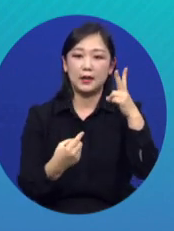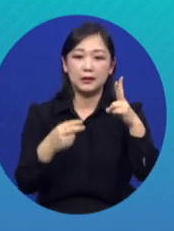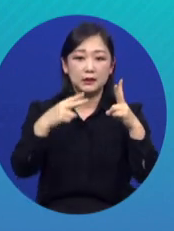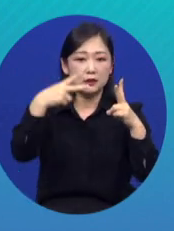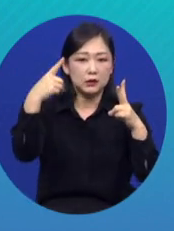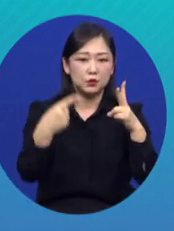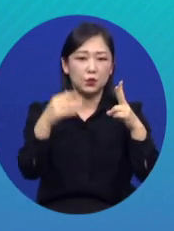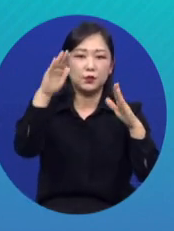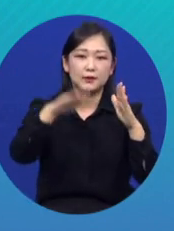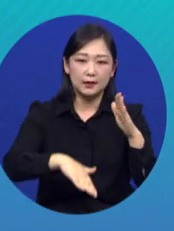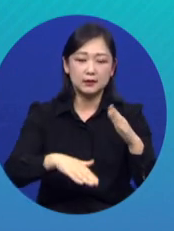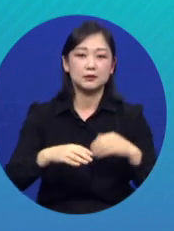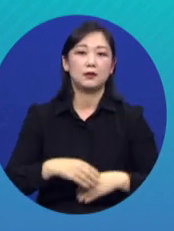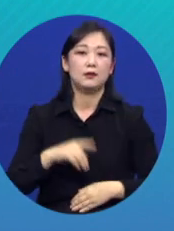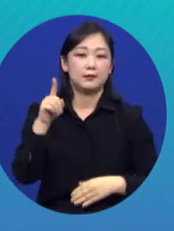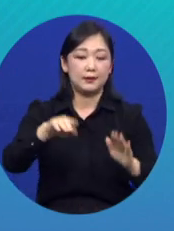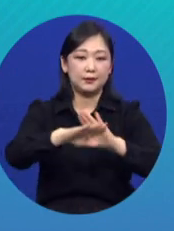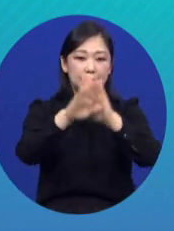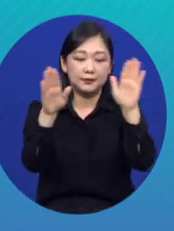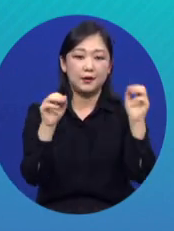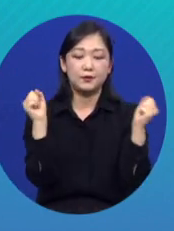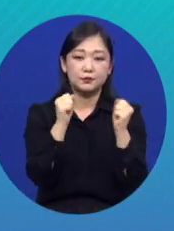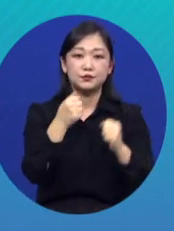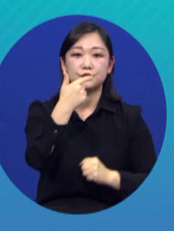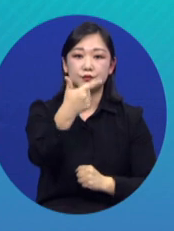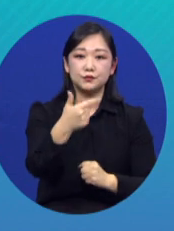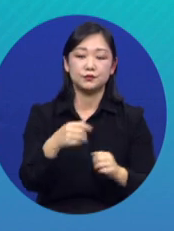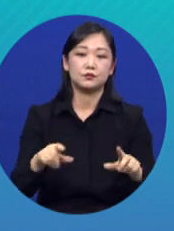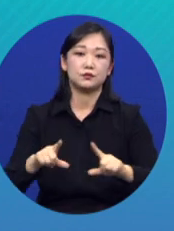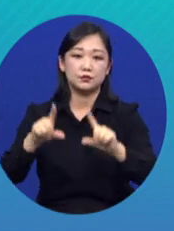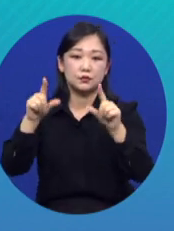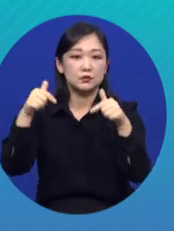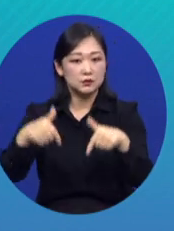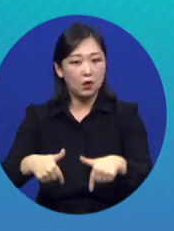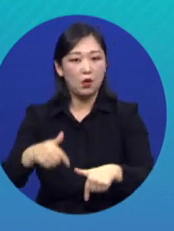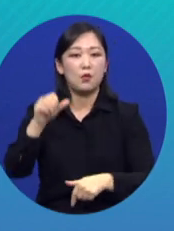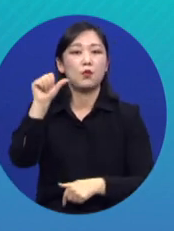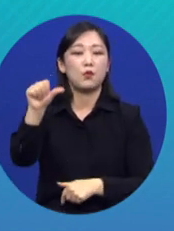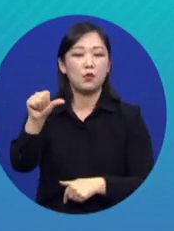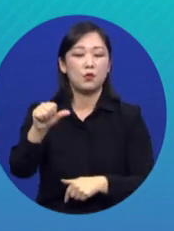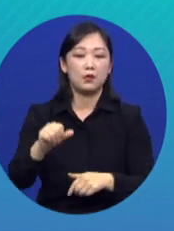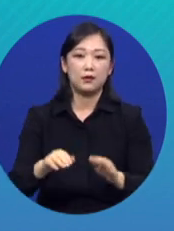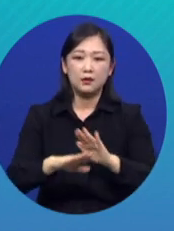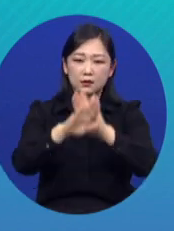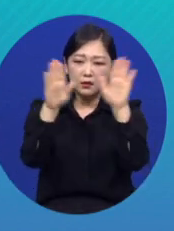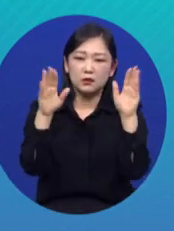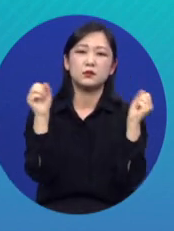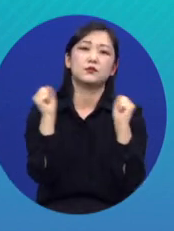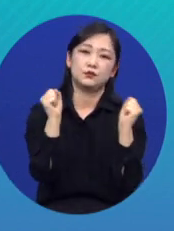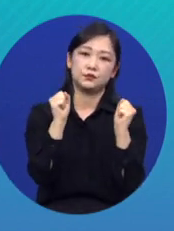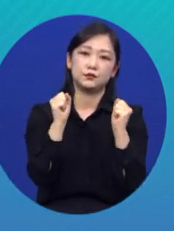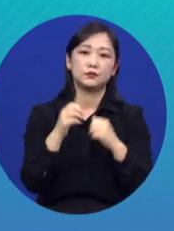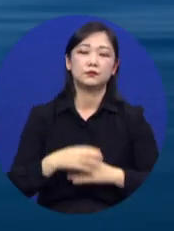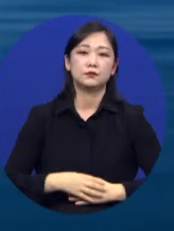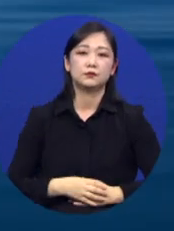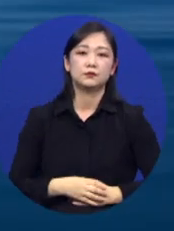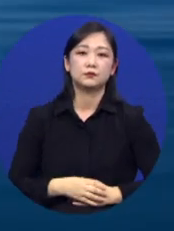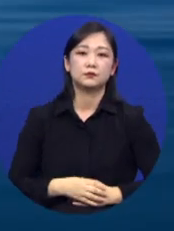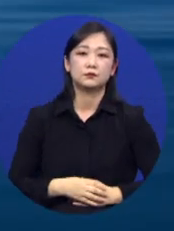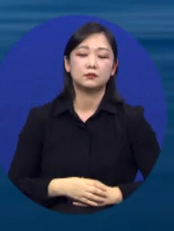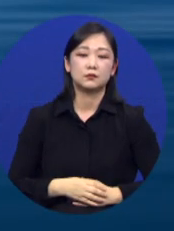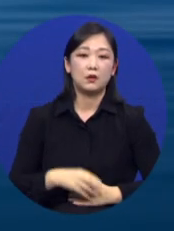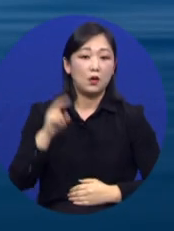떨어지겠습니다 내일 낮 기온은 북부지역 6도 서보 지역도 5도에 그치면서 낮에도 쌀쌀하게 씁니다